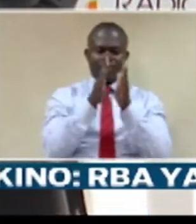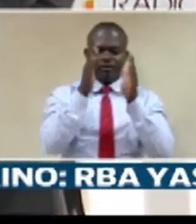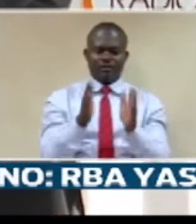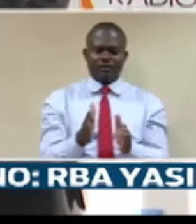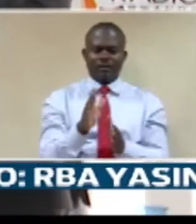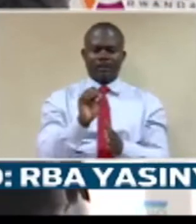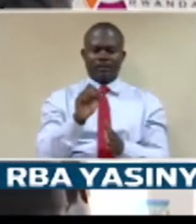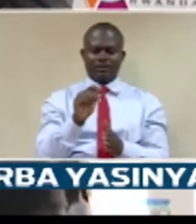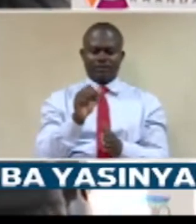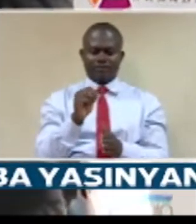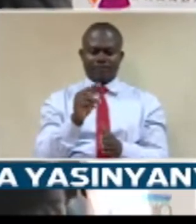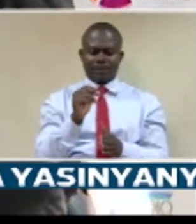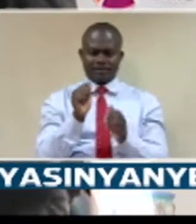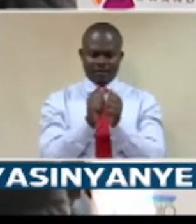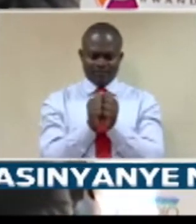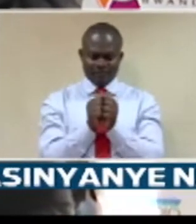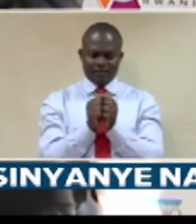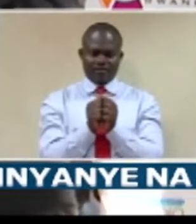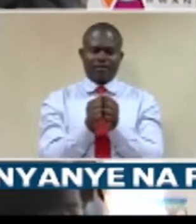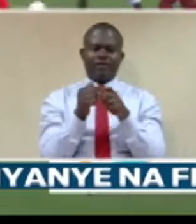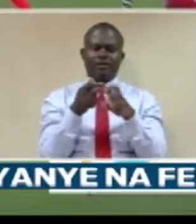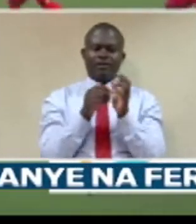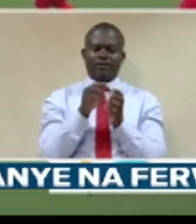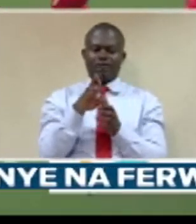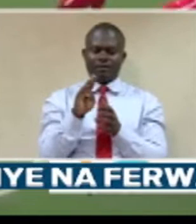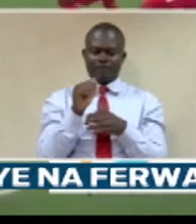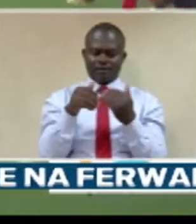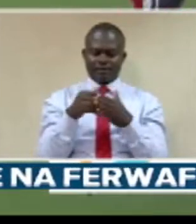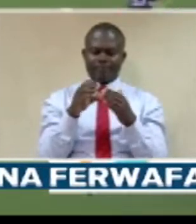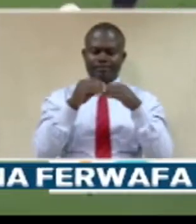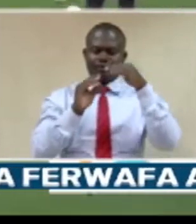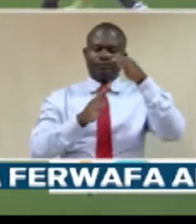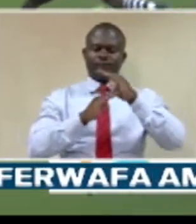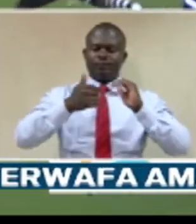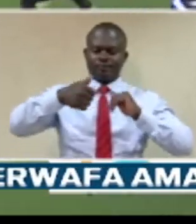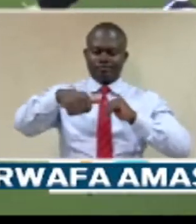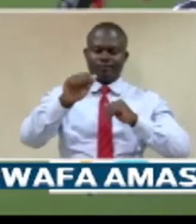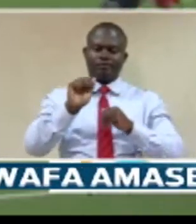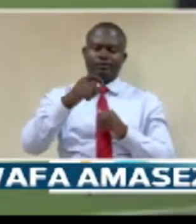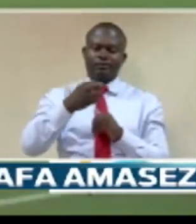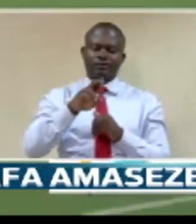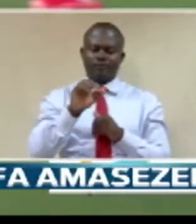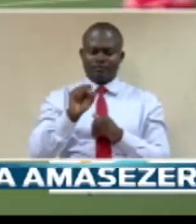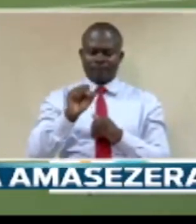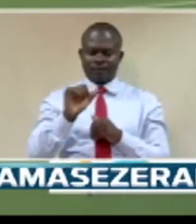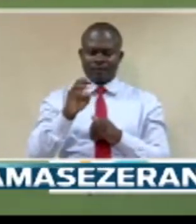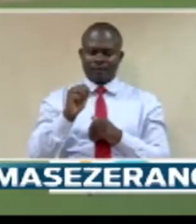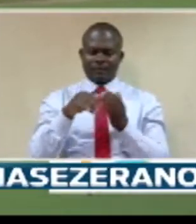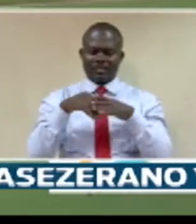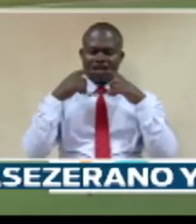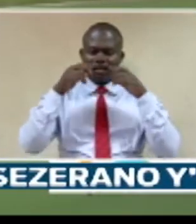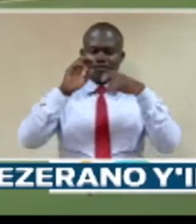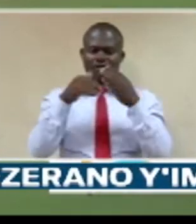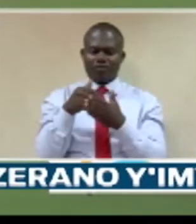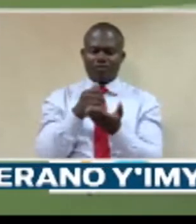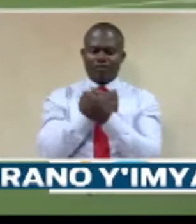general Sekamana Jean Damascene. Ku ruhande rwa RBA, umuyobozi mukuru wayo Asimwe avuga ko umupira w'amaguru sibye